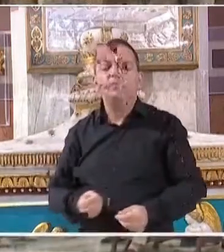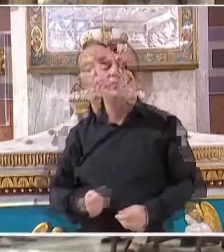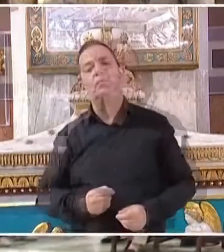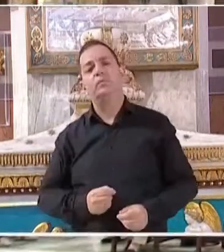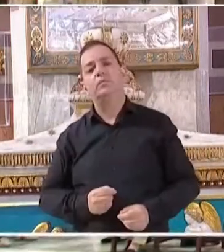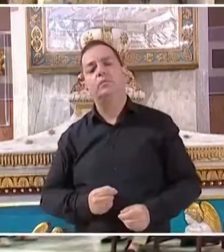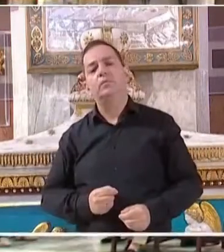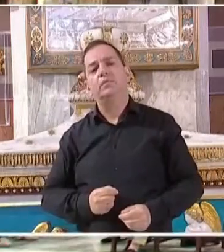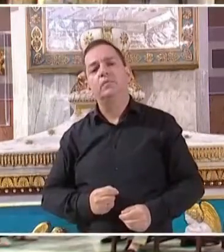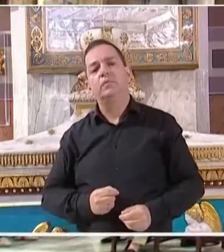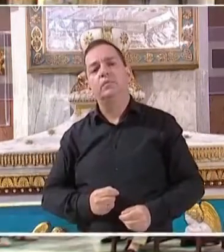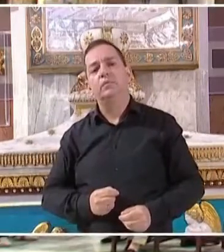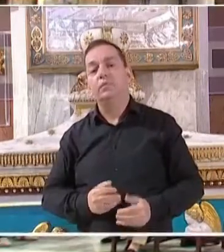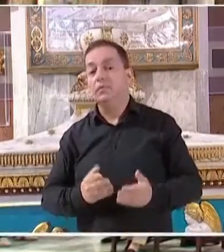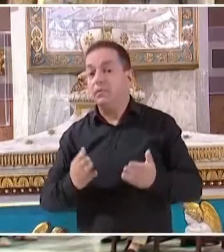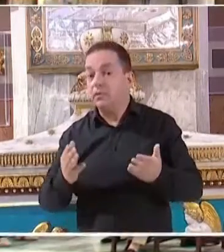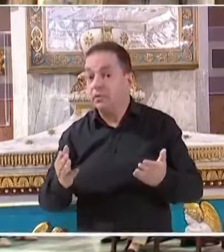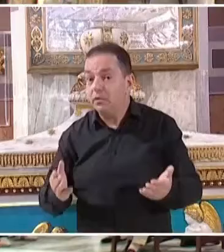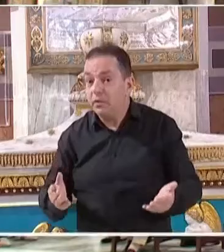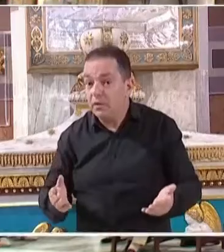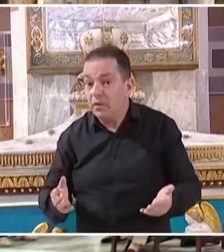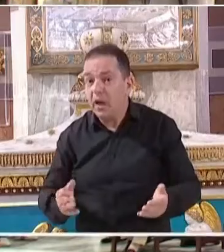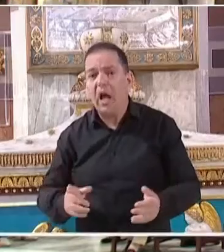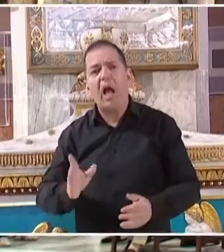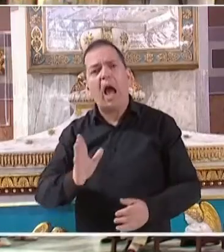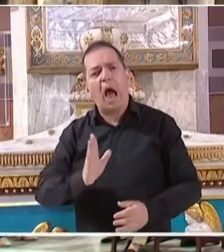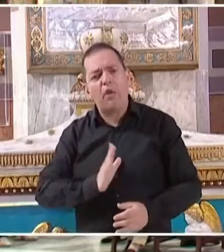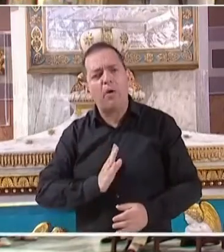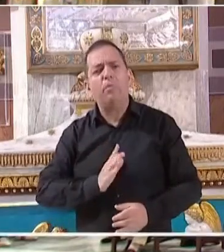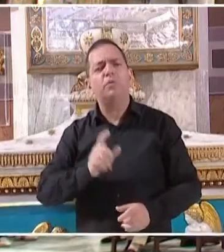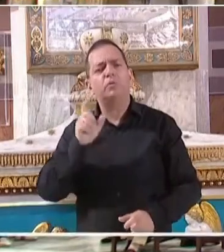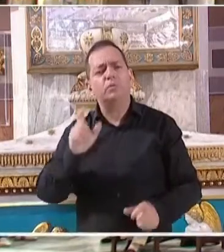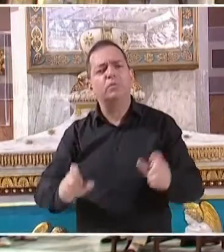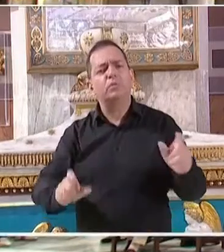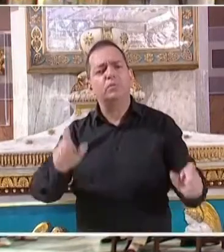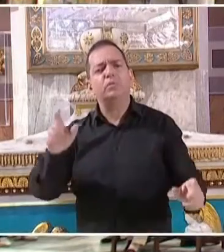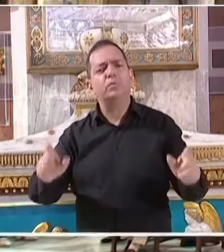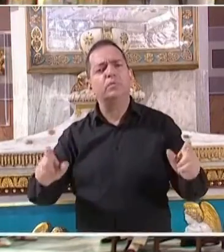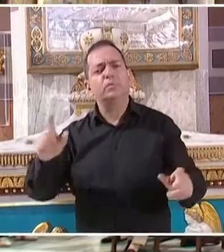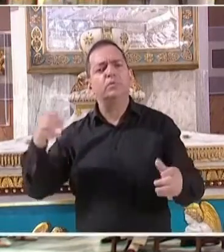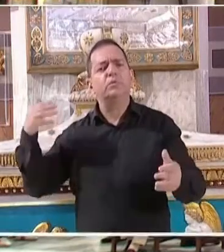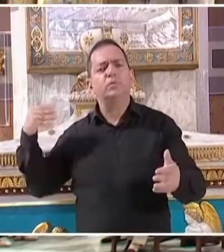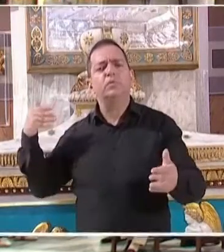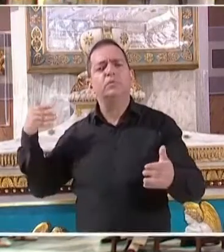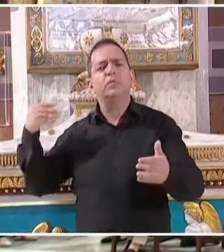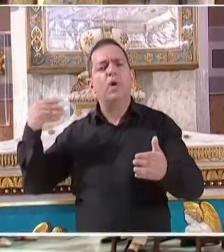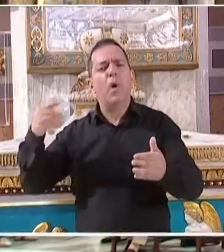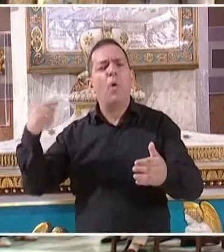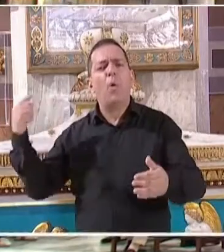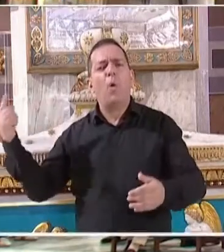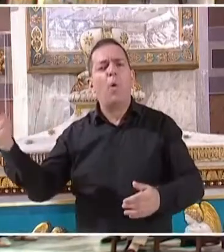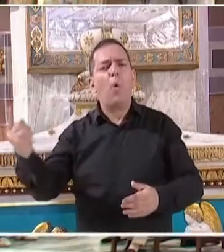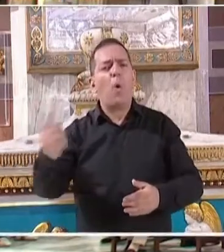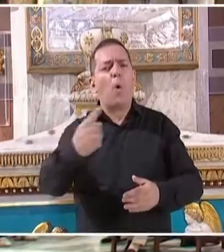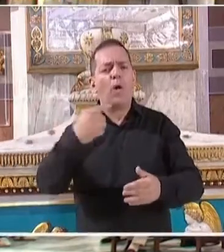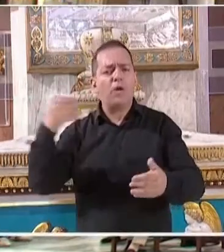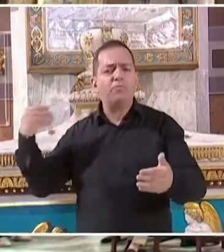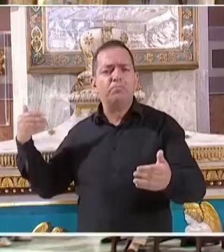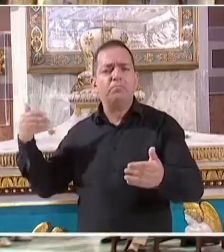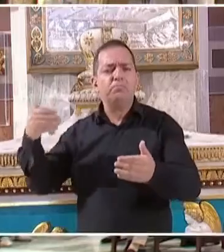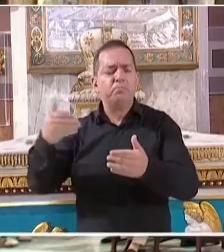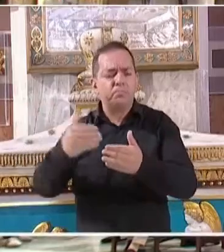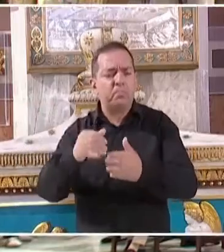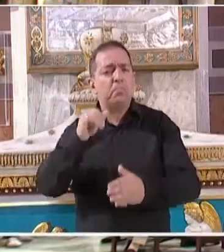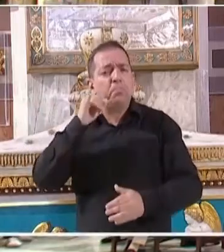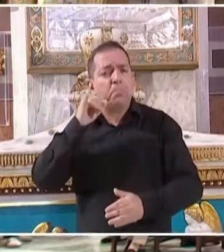αδελφοί μου, και ο άνθρωπος κάθε εποχής δεν αναφωνεί συχνά το ίδιο